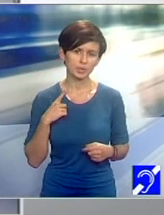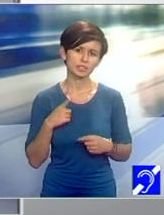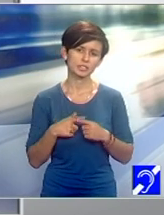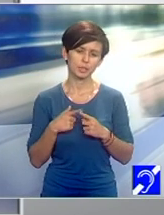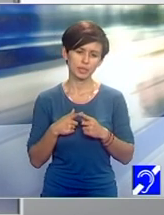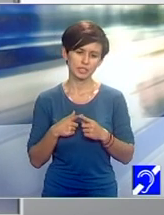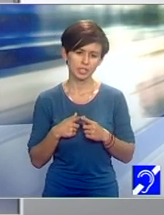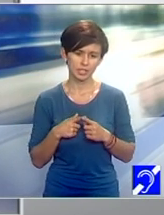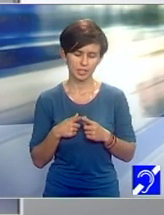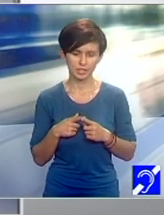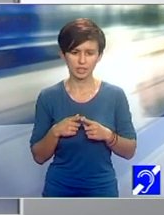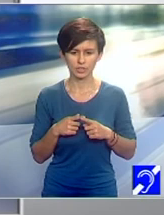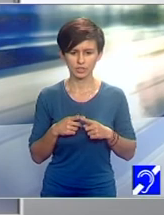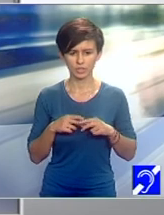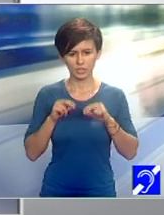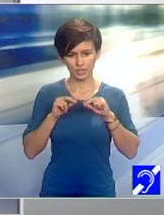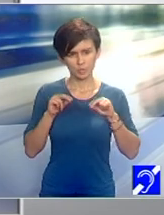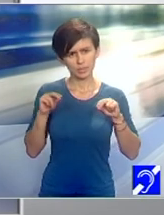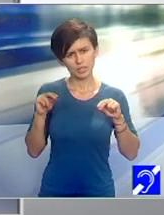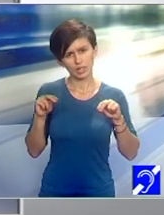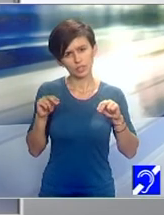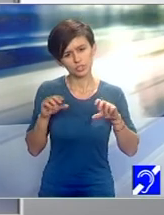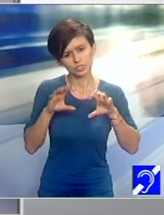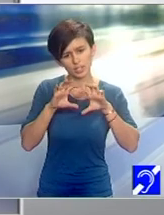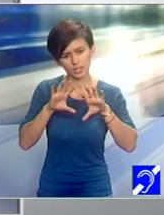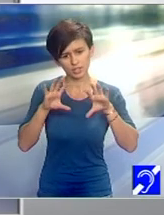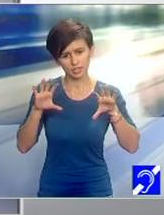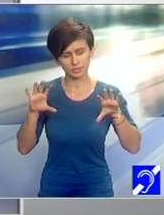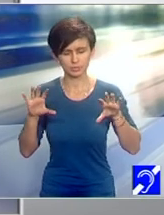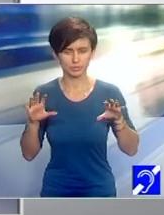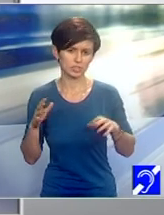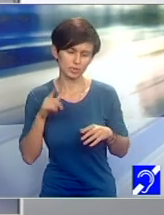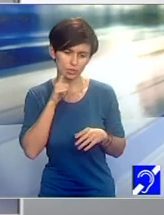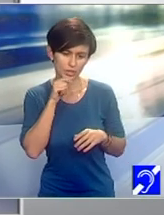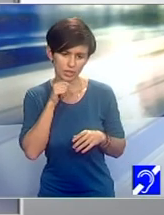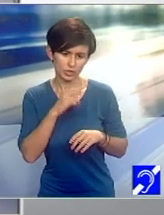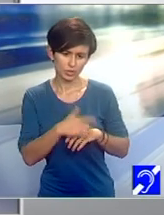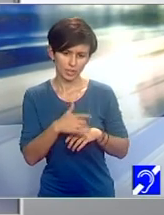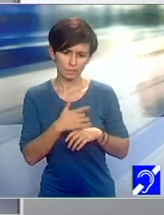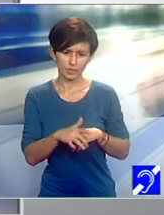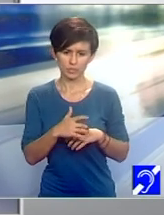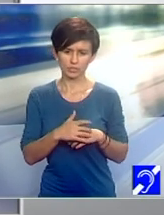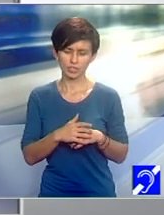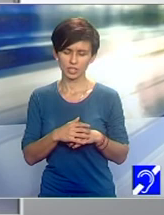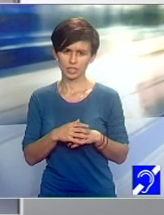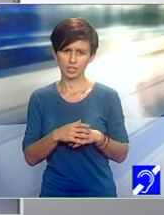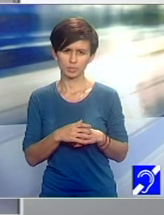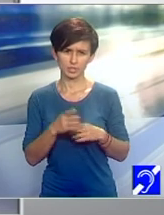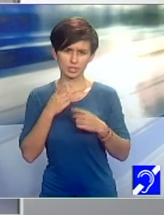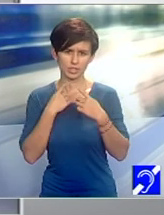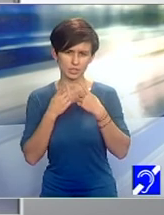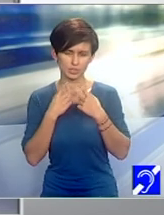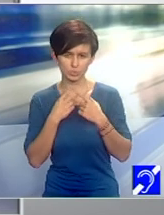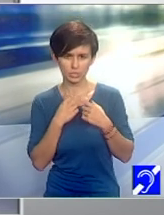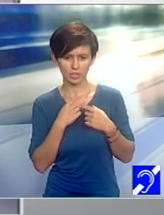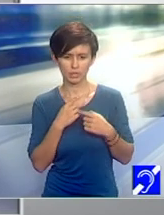ar veni tradus pedagogie muzeală, unde încercăm să abordăm tot ce ne